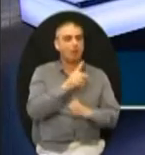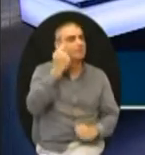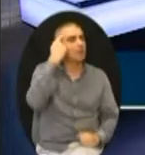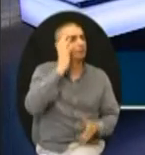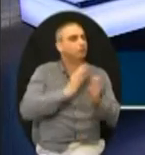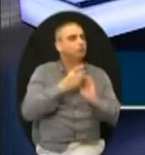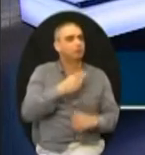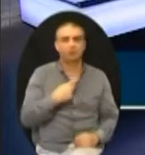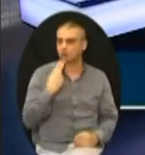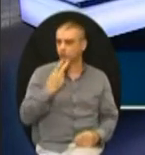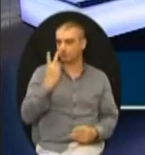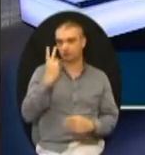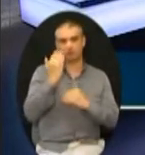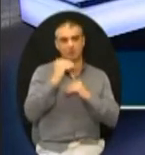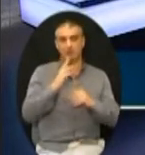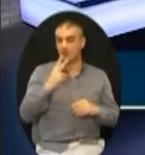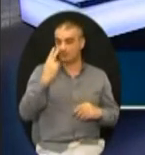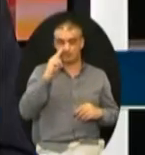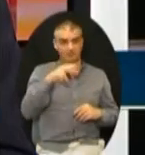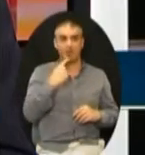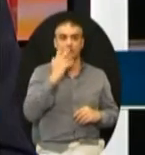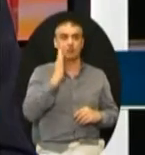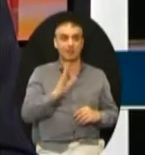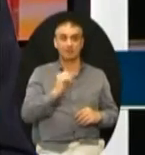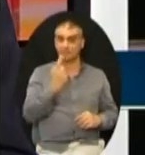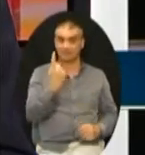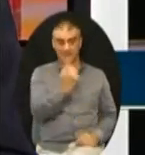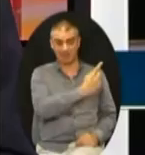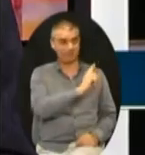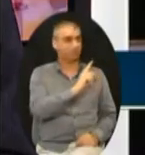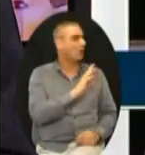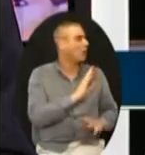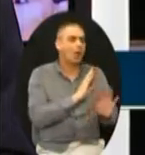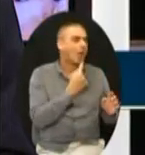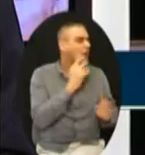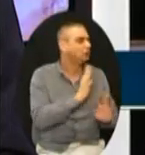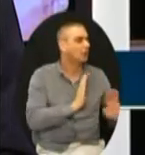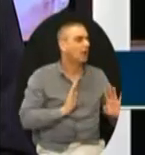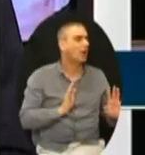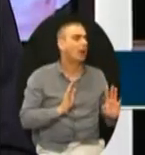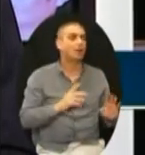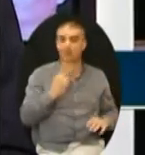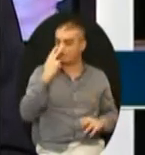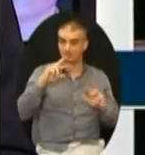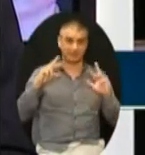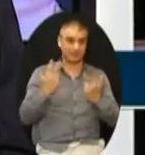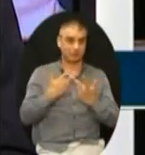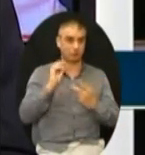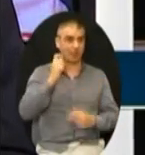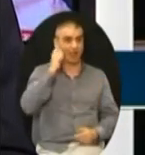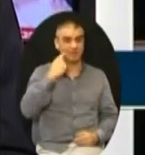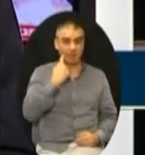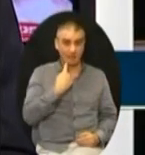דעתך המשפטית, התשובה היא נחלקת לשניים, בפן של הלשון הרע, זאת אומרת, אם אחד מאלה שרואה לא את עצמו, לא בפן של הלשון הרע. בפן הציבורי, בפן של